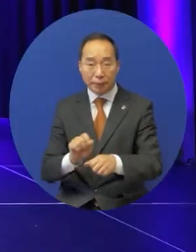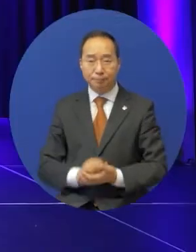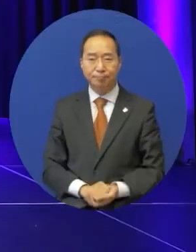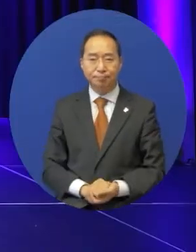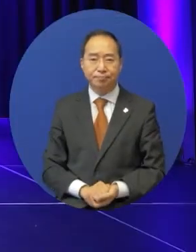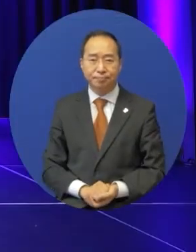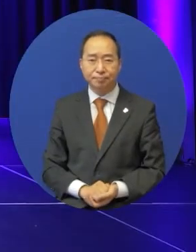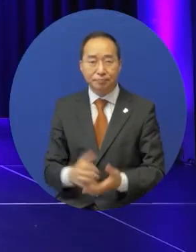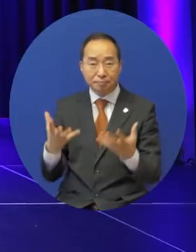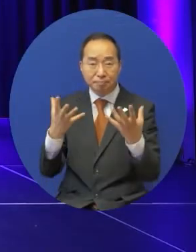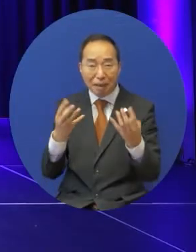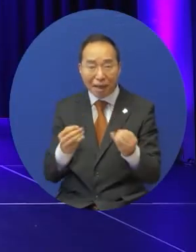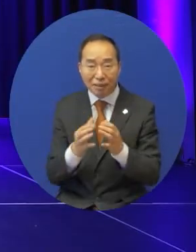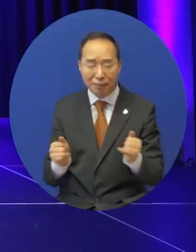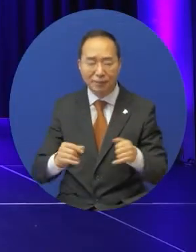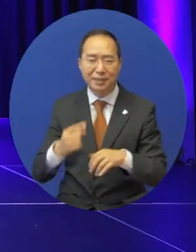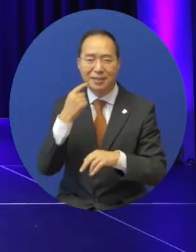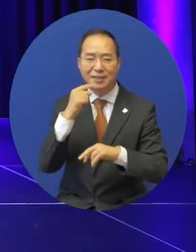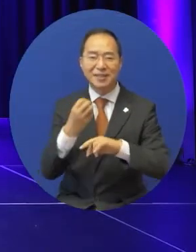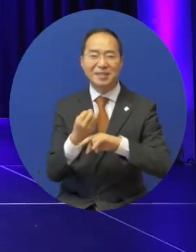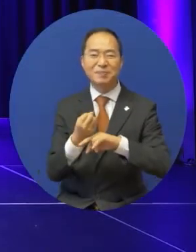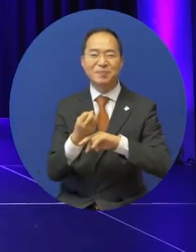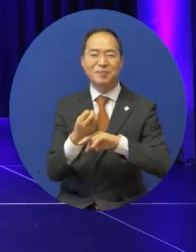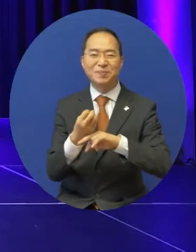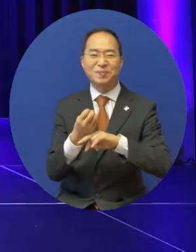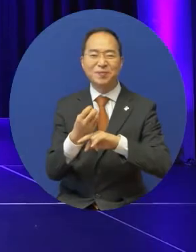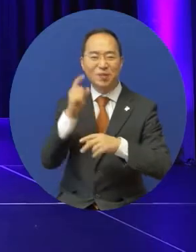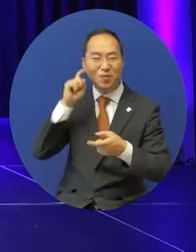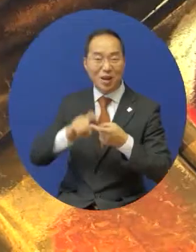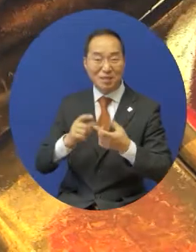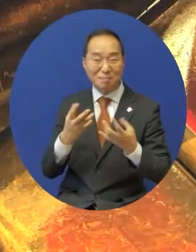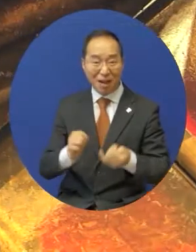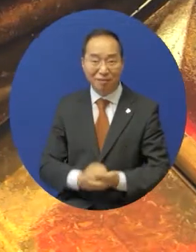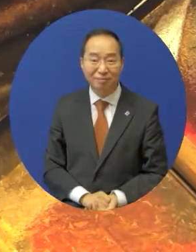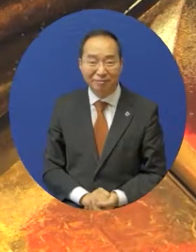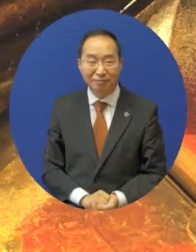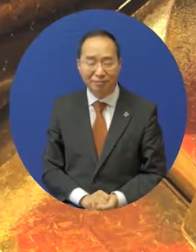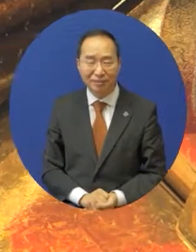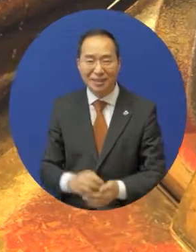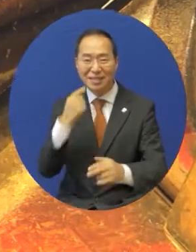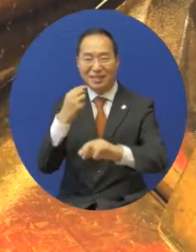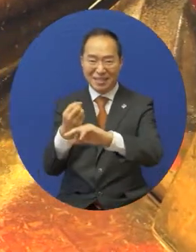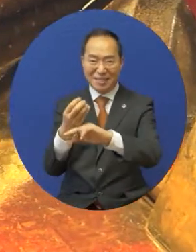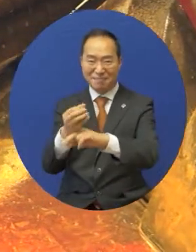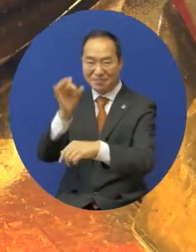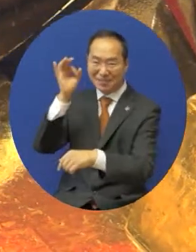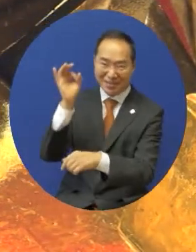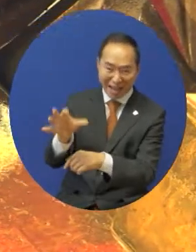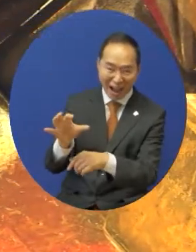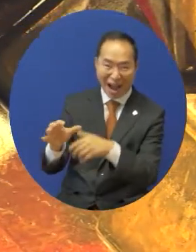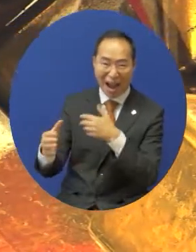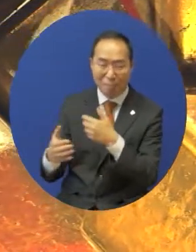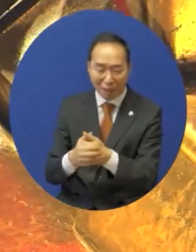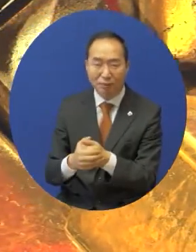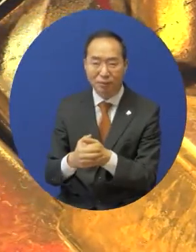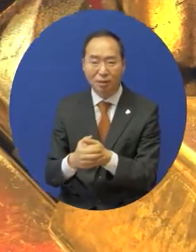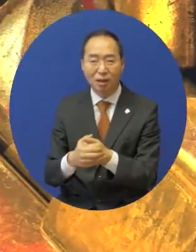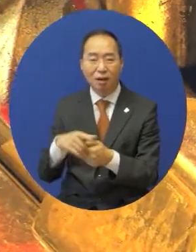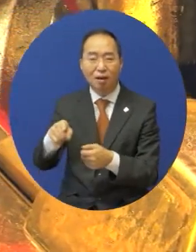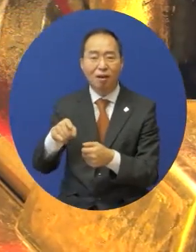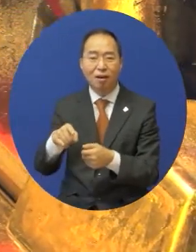특히 이제 많은 사람들이 금에 대해서 올해 관심이 많이 있습니다. 이 금을 사면, 상품으로